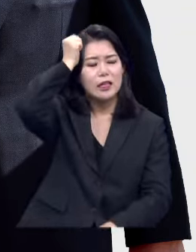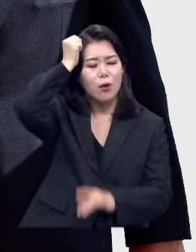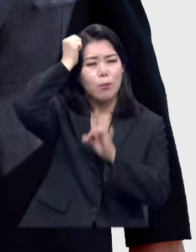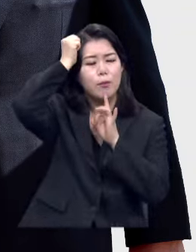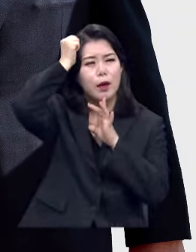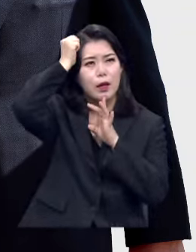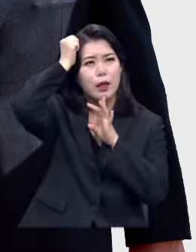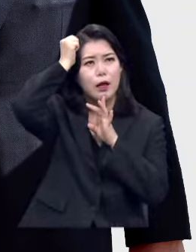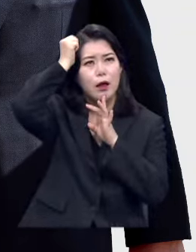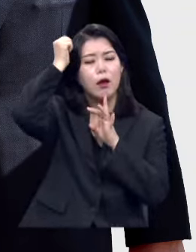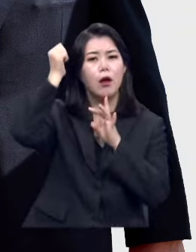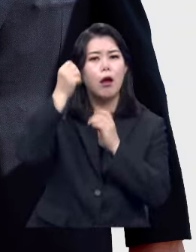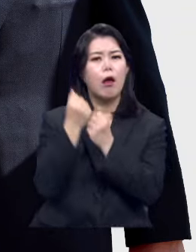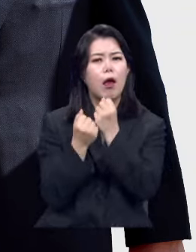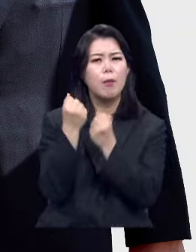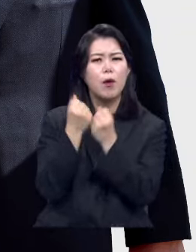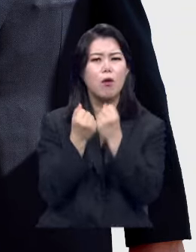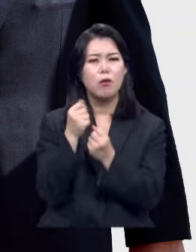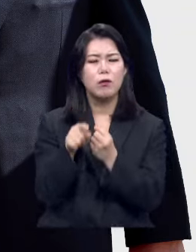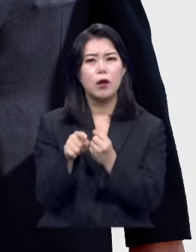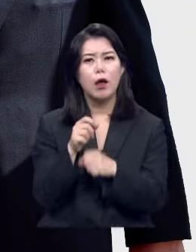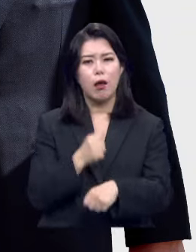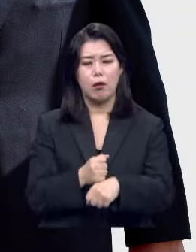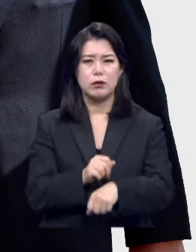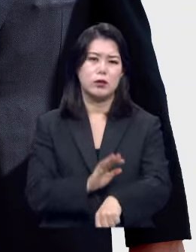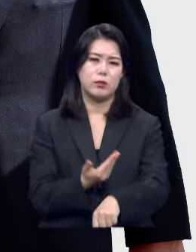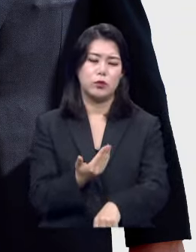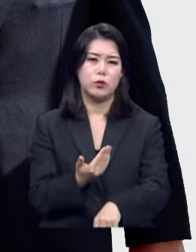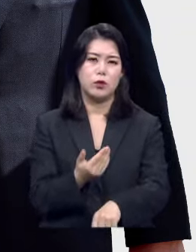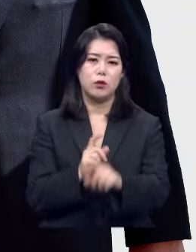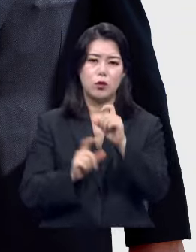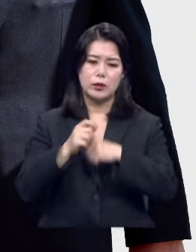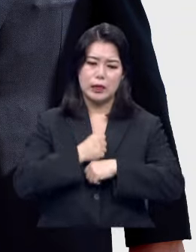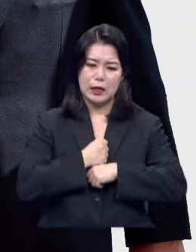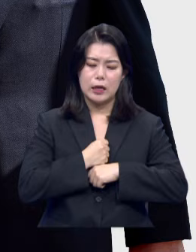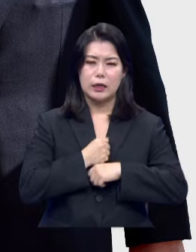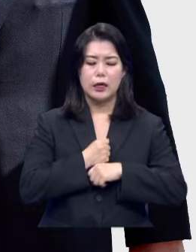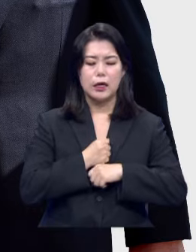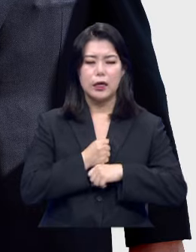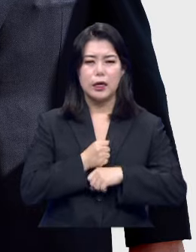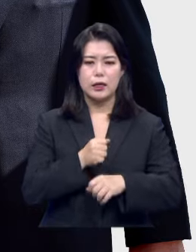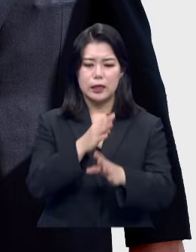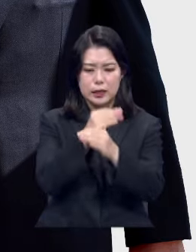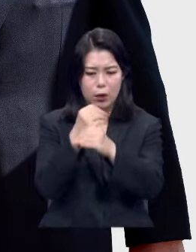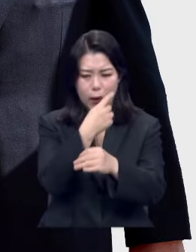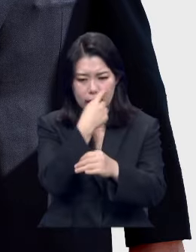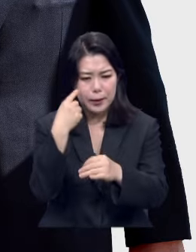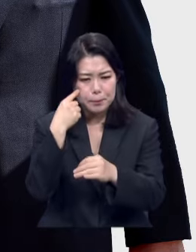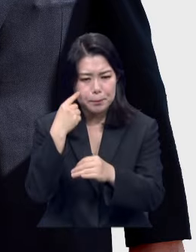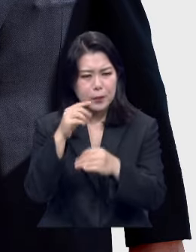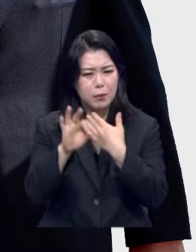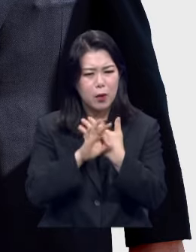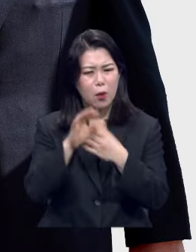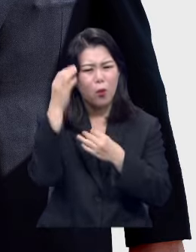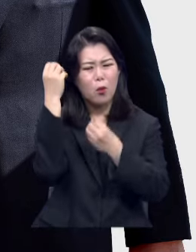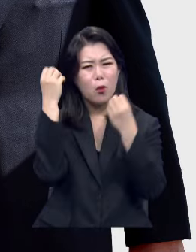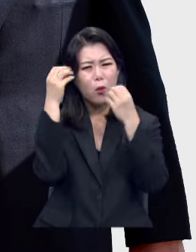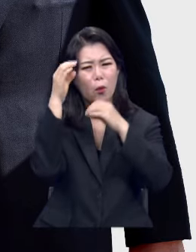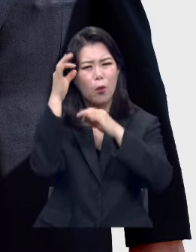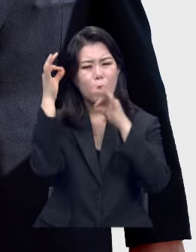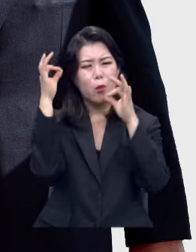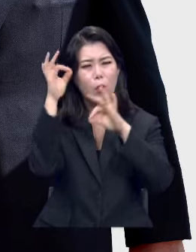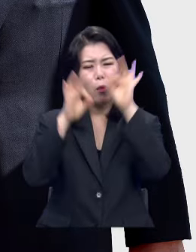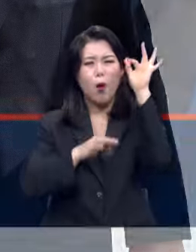의존해서 이러한 해명들을 했다라는 것 어 조금 더 진중하게 날짜들을 확인해 봤다고 하면 이런 오해들이 없었을 것이다라는 점